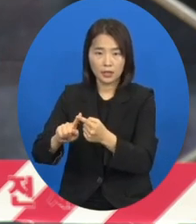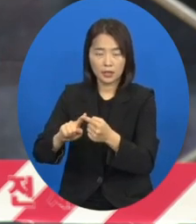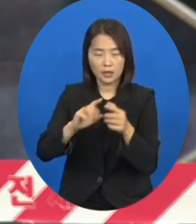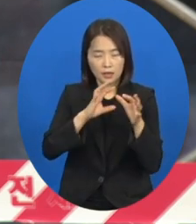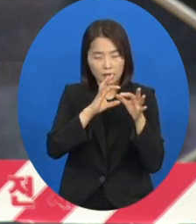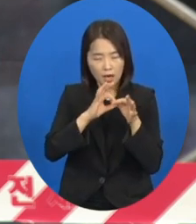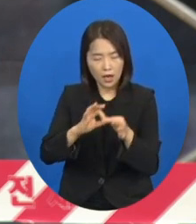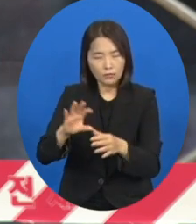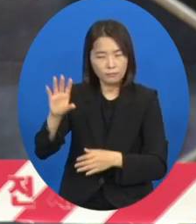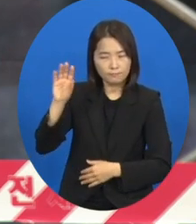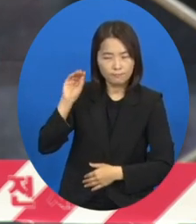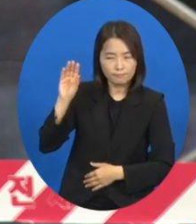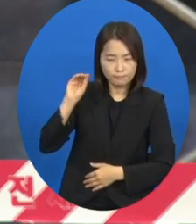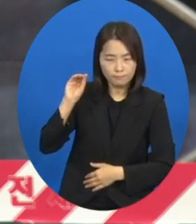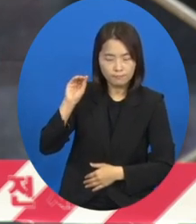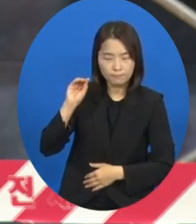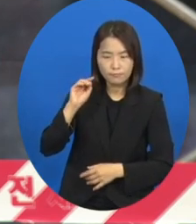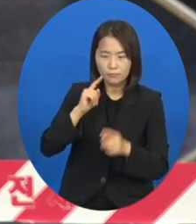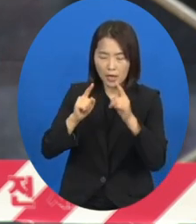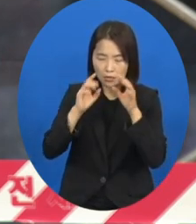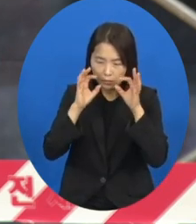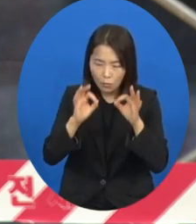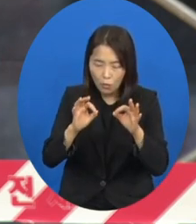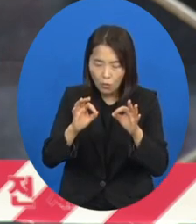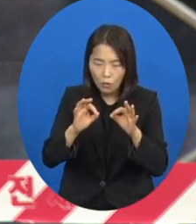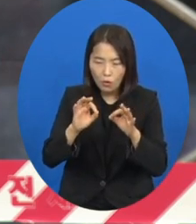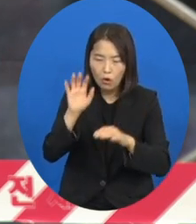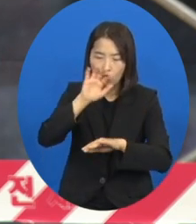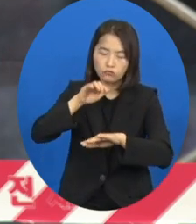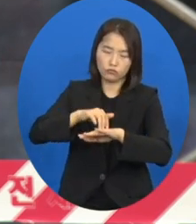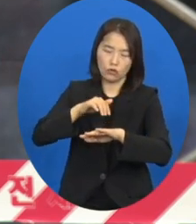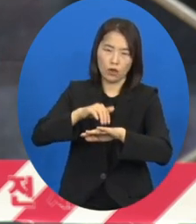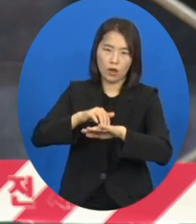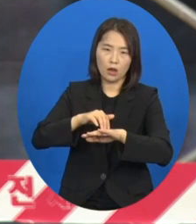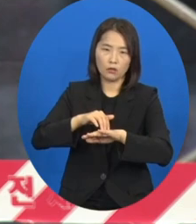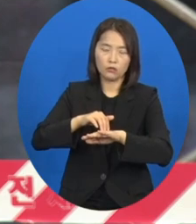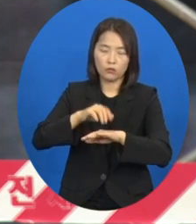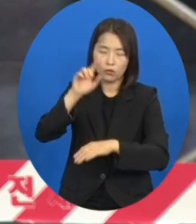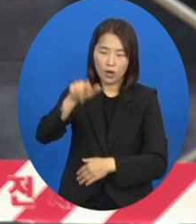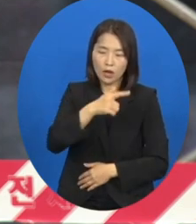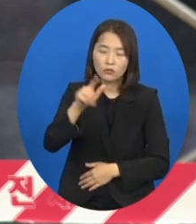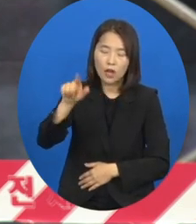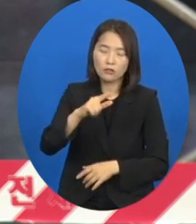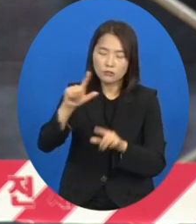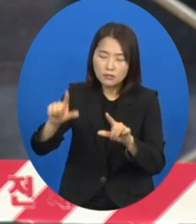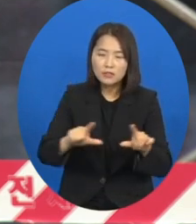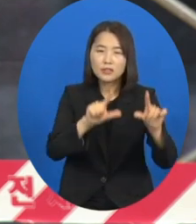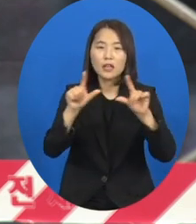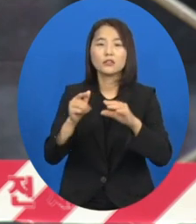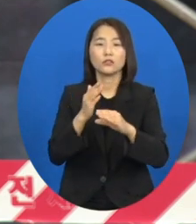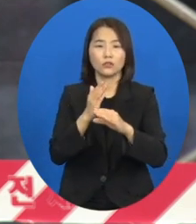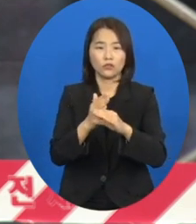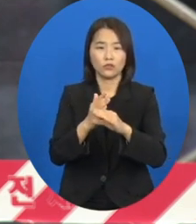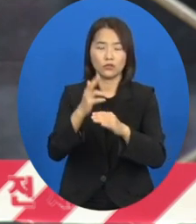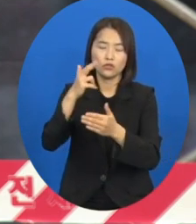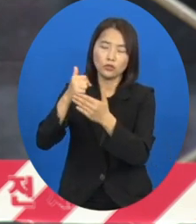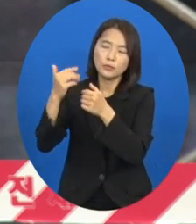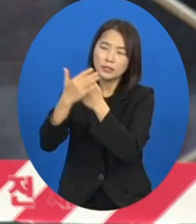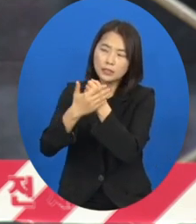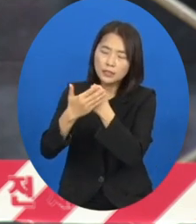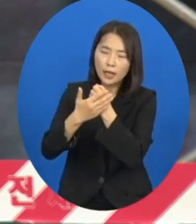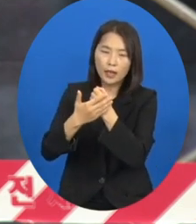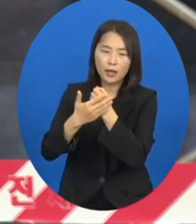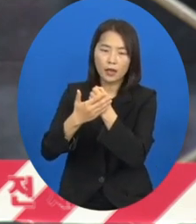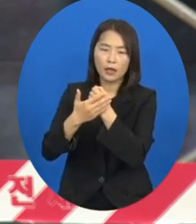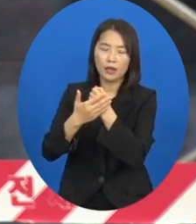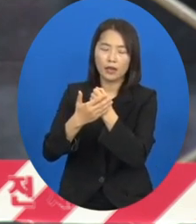말씀을 듣고 훈련하고 그 일을 지금도 하루하루 살아가고 있습니다. 주님을 위해서 내가 무엇을 애쓰고